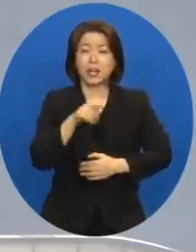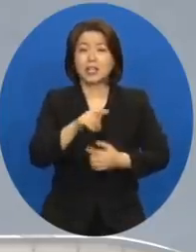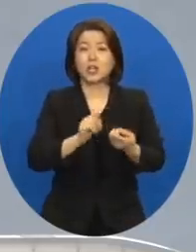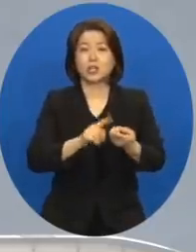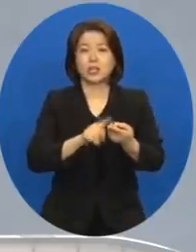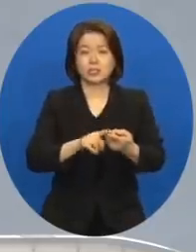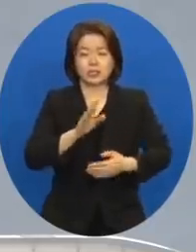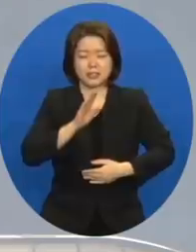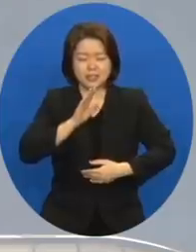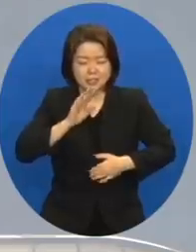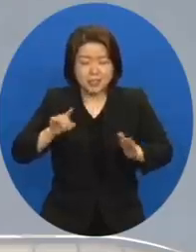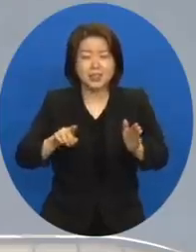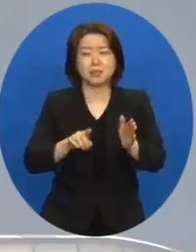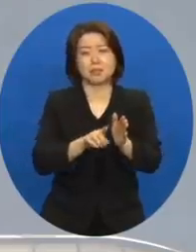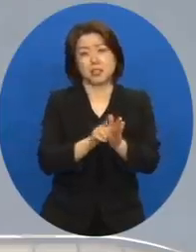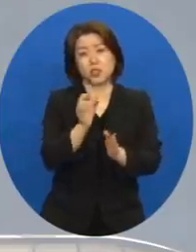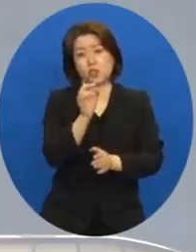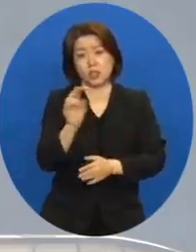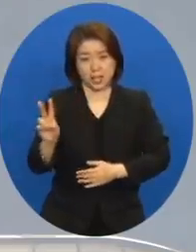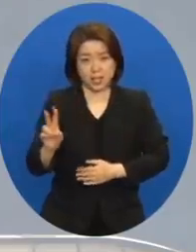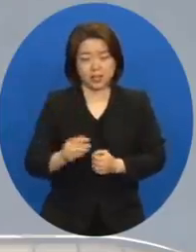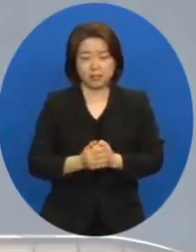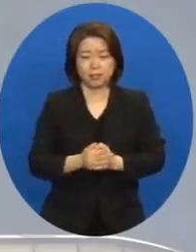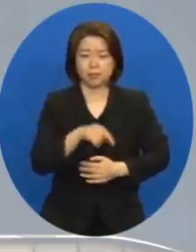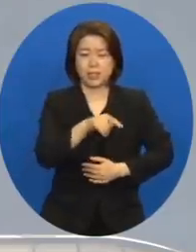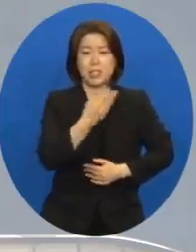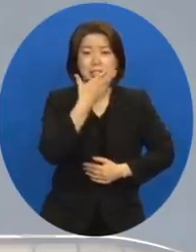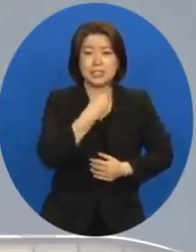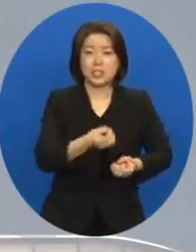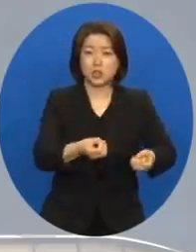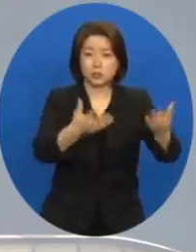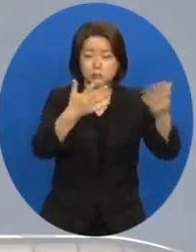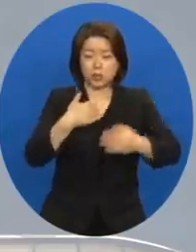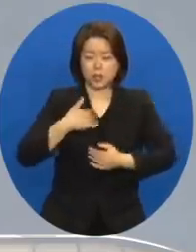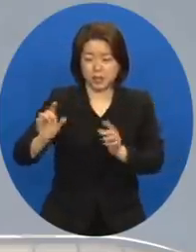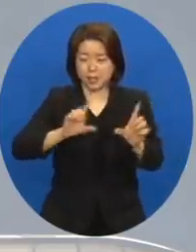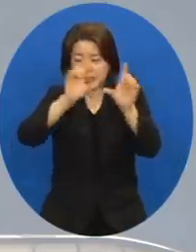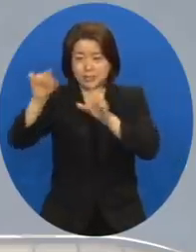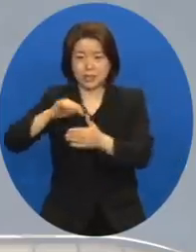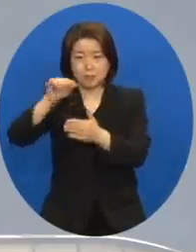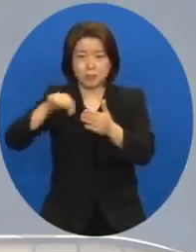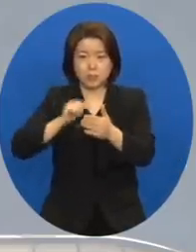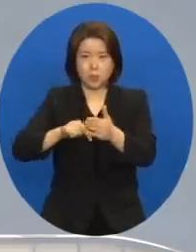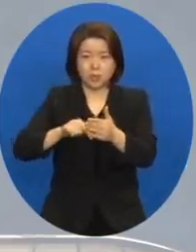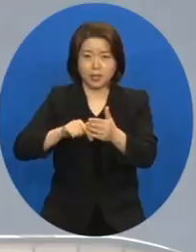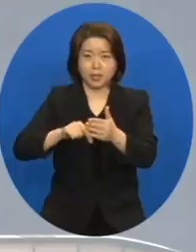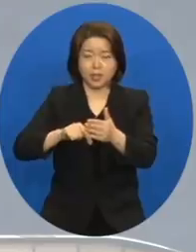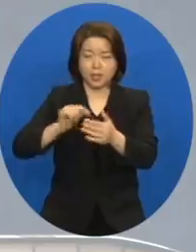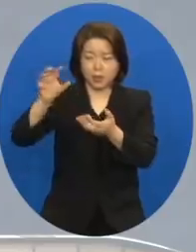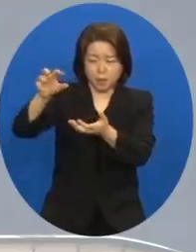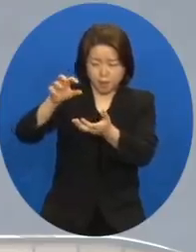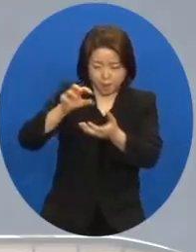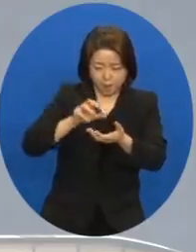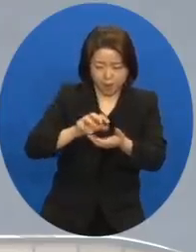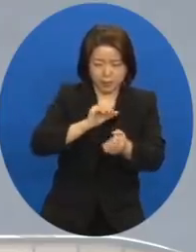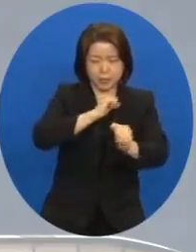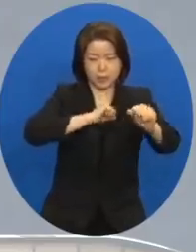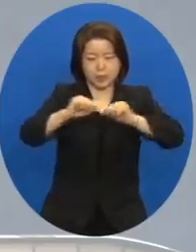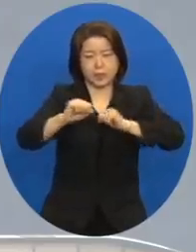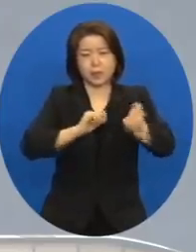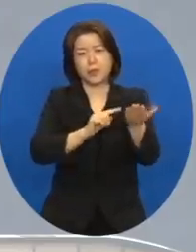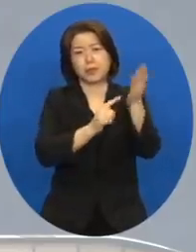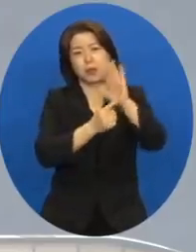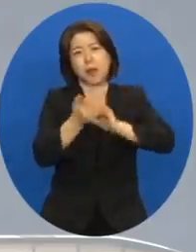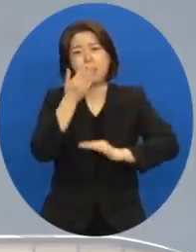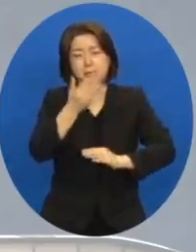진짜 믿어야 이 축복이 내 삶 속에 내 삶 속의 역사 하게 되요